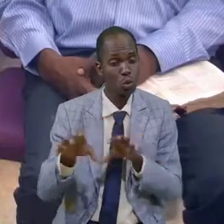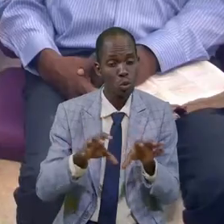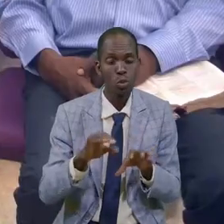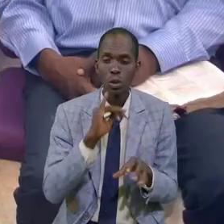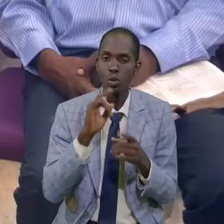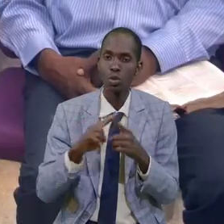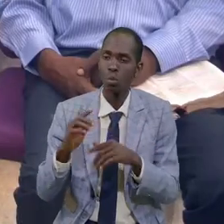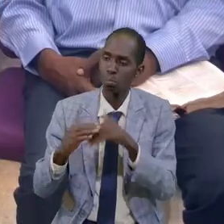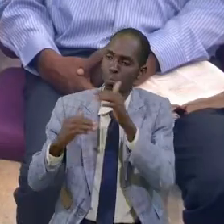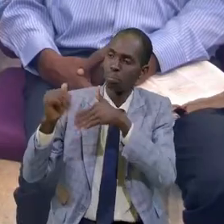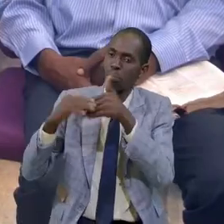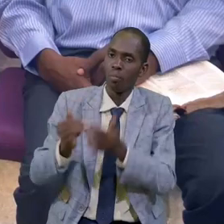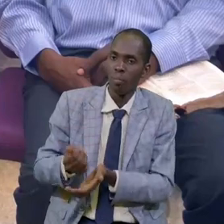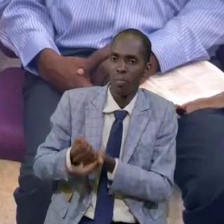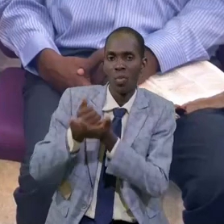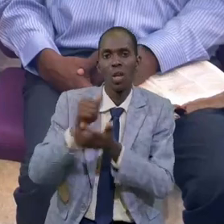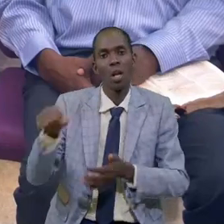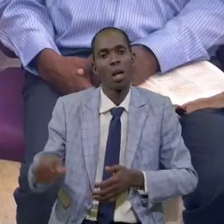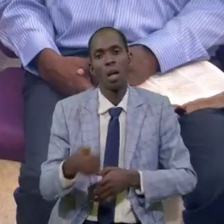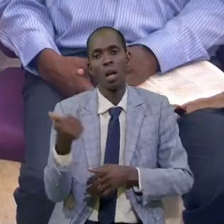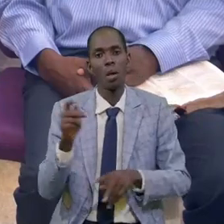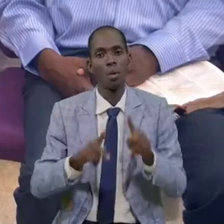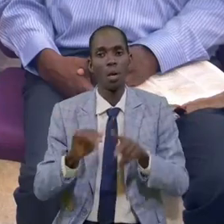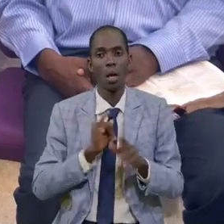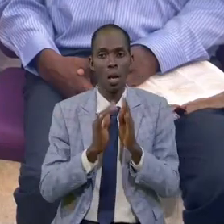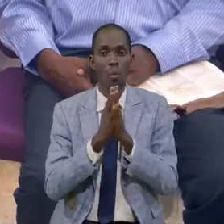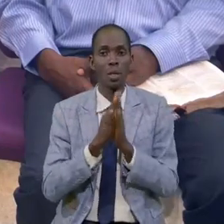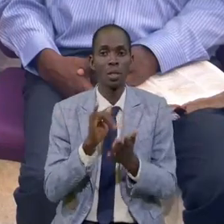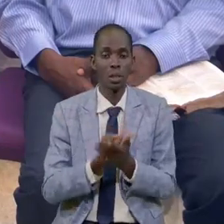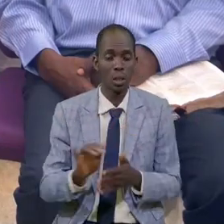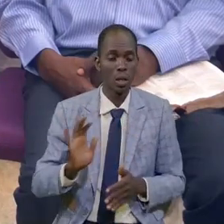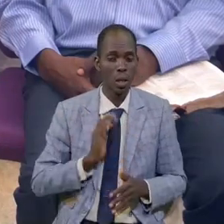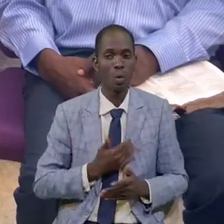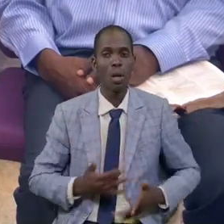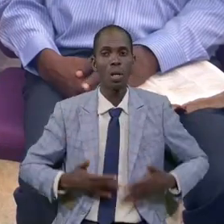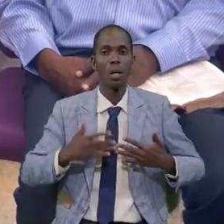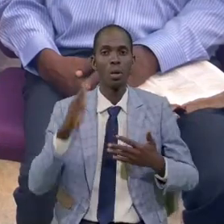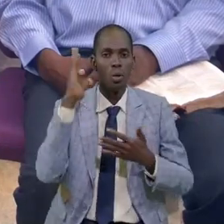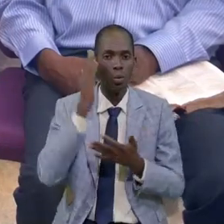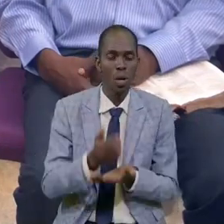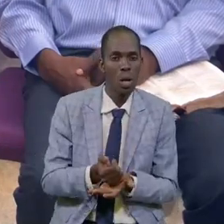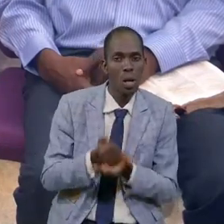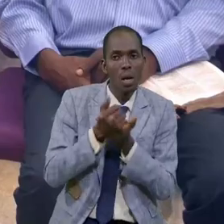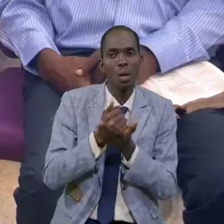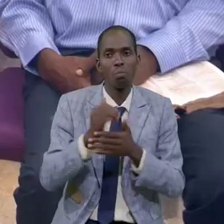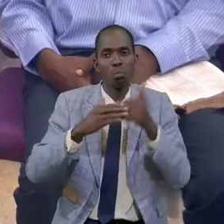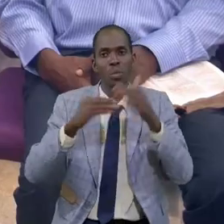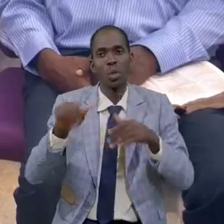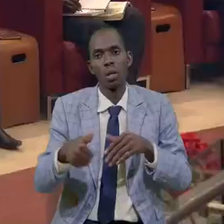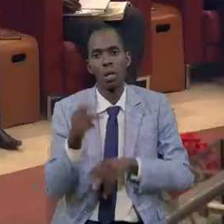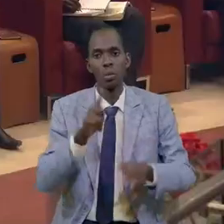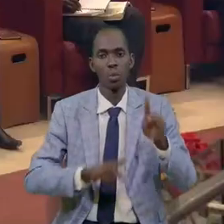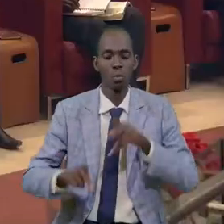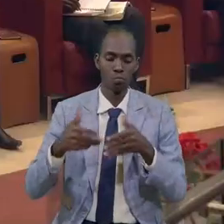les autres. Et je prie que notre vie édifie les autres autour de nous au nom